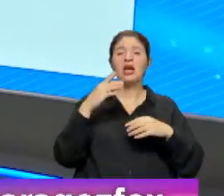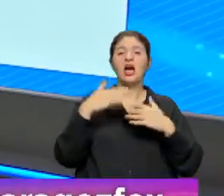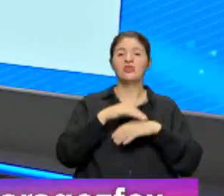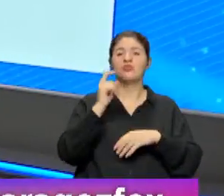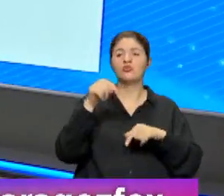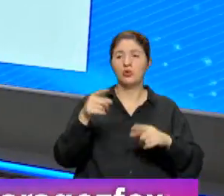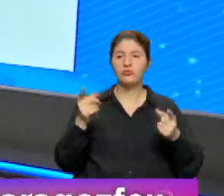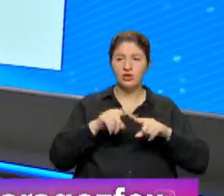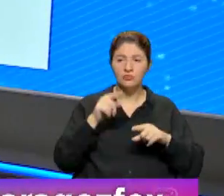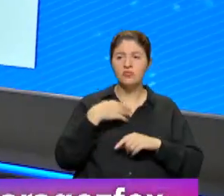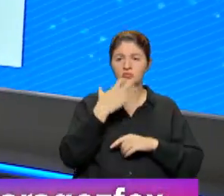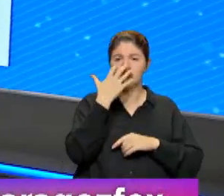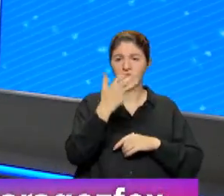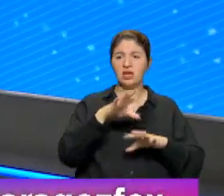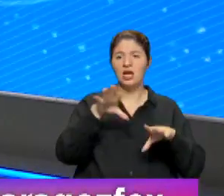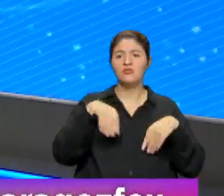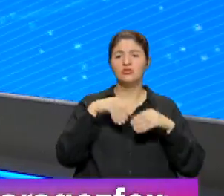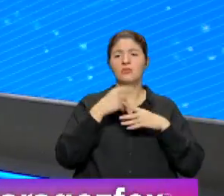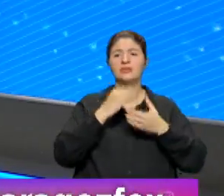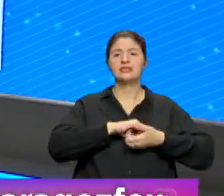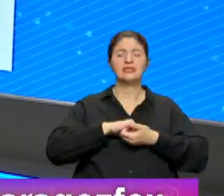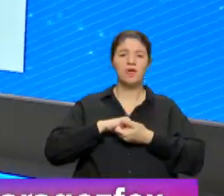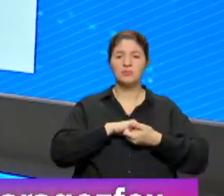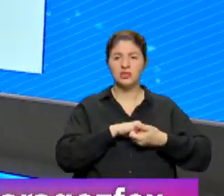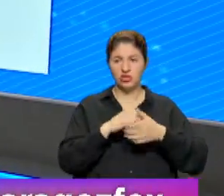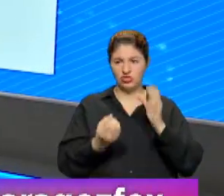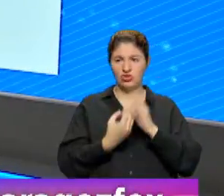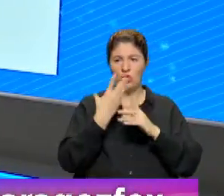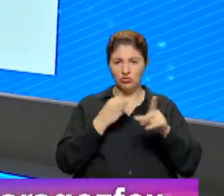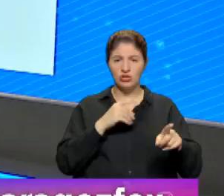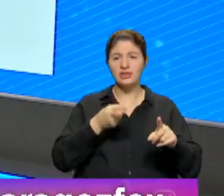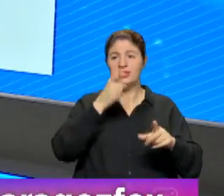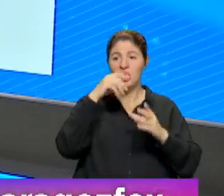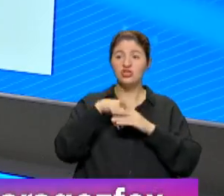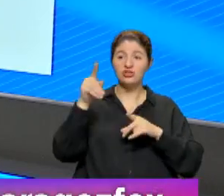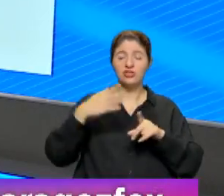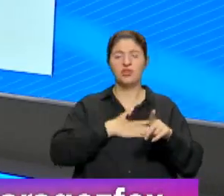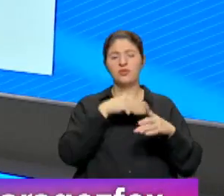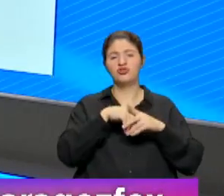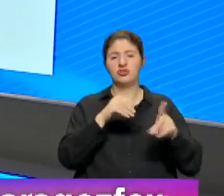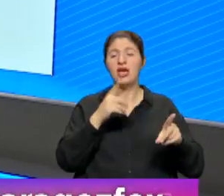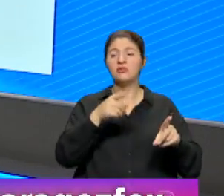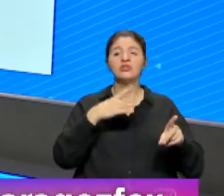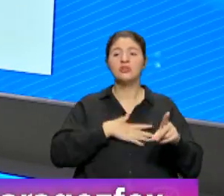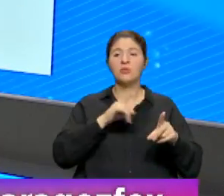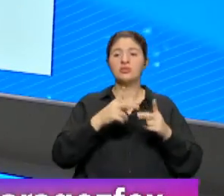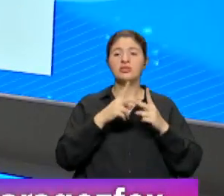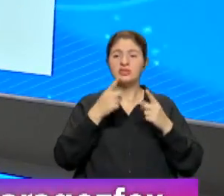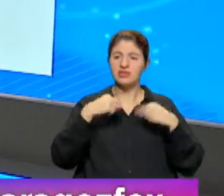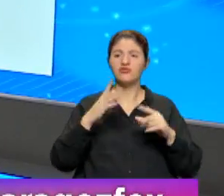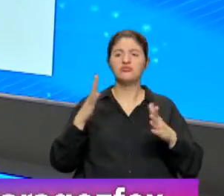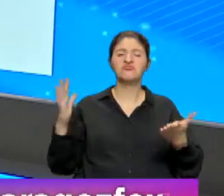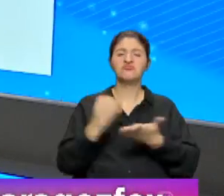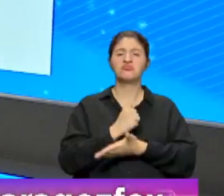buluşalım önereceğim hepimiz için bir samimiyet turnusolu olacak Saray için de CHP için de CHP bu sınavın üstesinden de